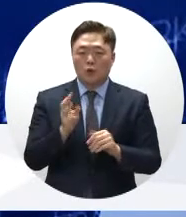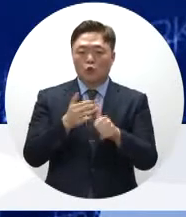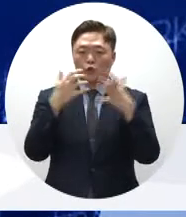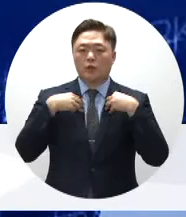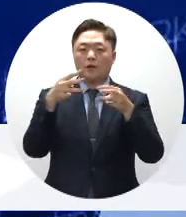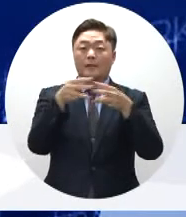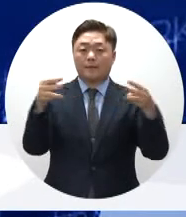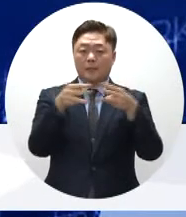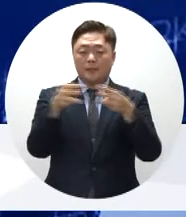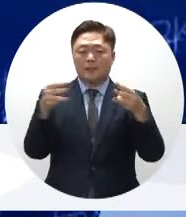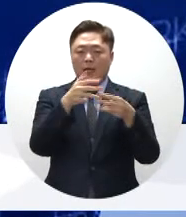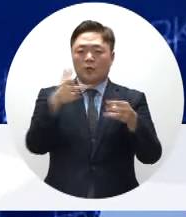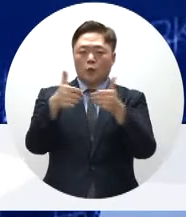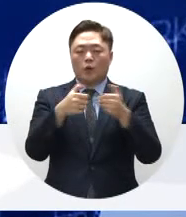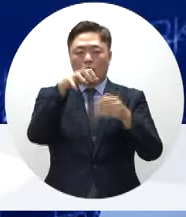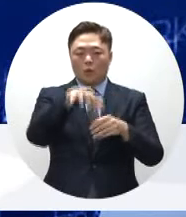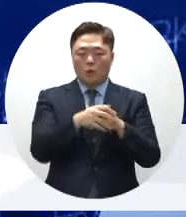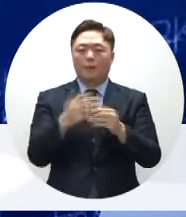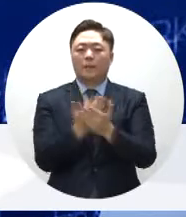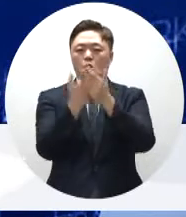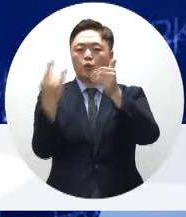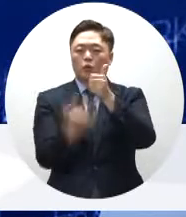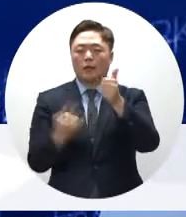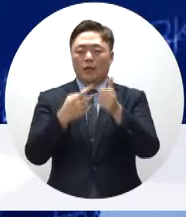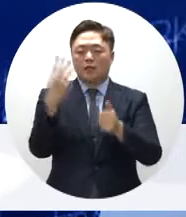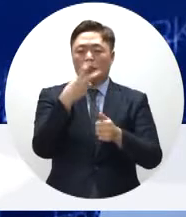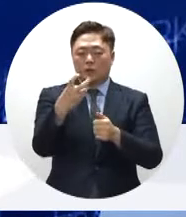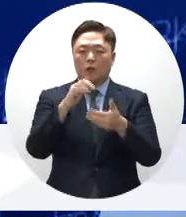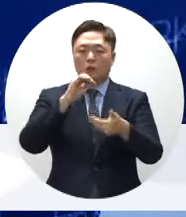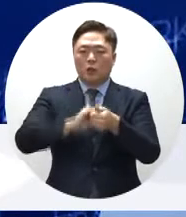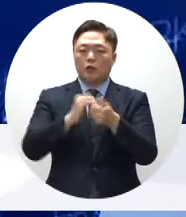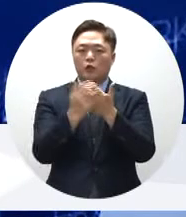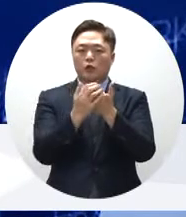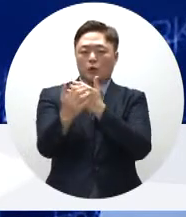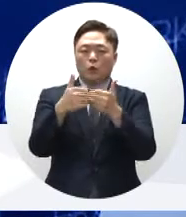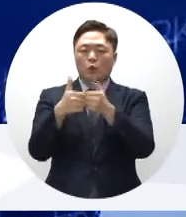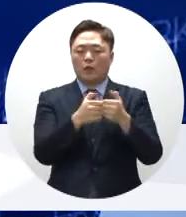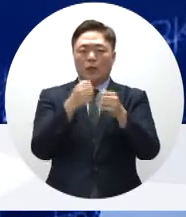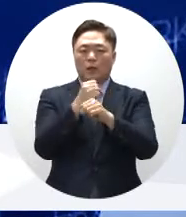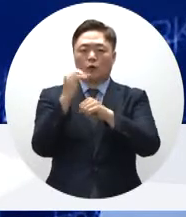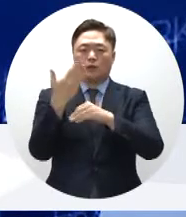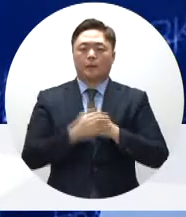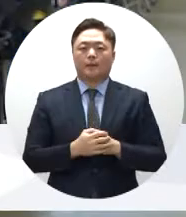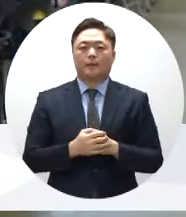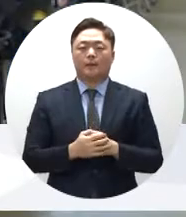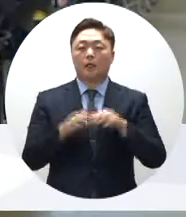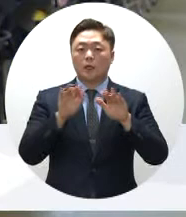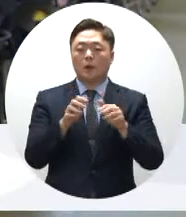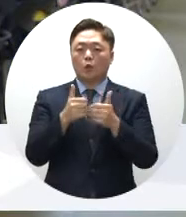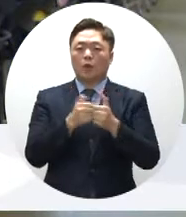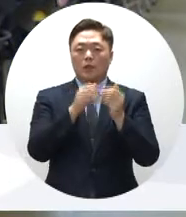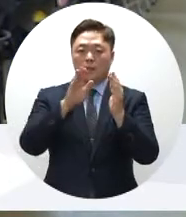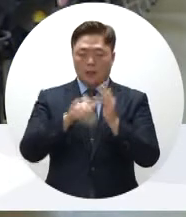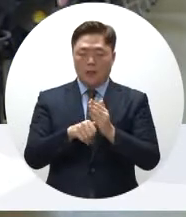합천군은 군청 3층 대회의실에서 합천군 발전위원회 2020년 정기회의를 개최했습니다.